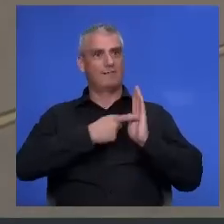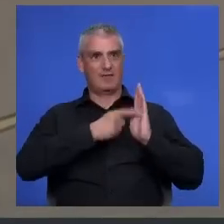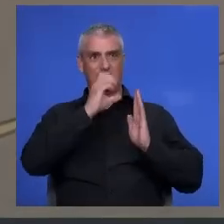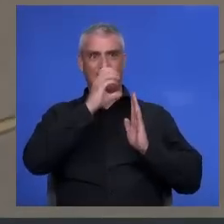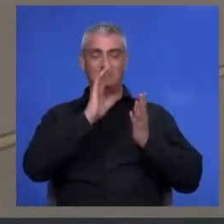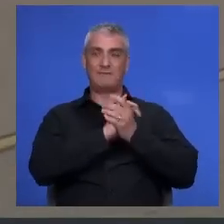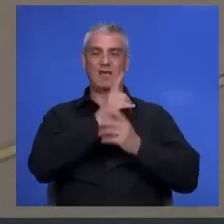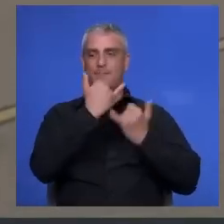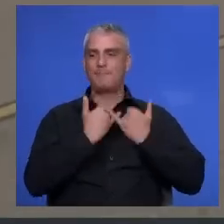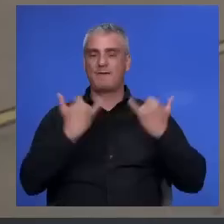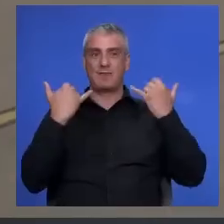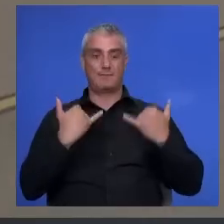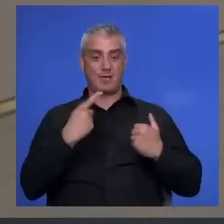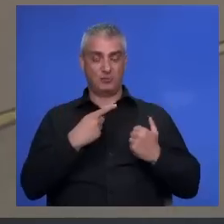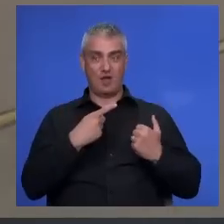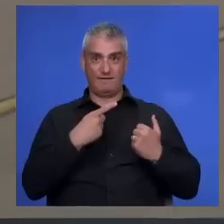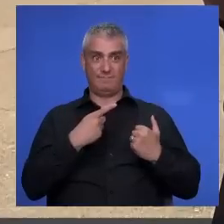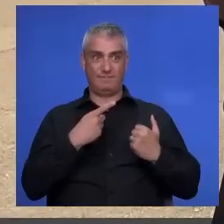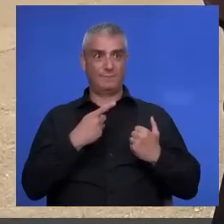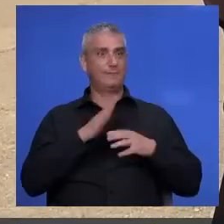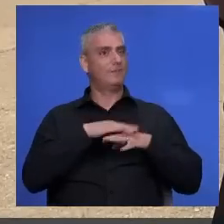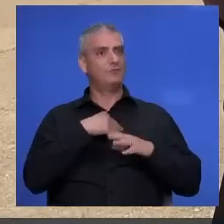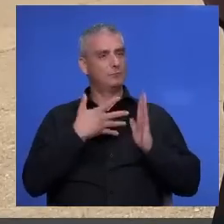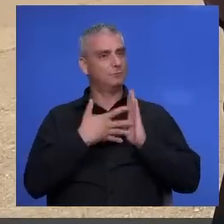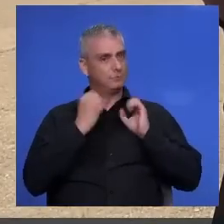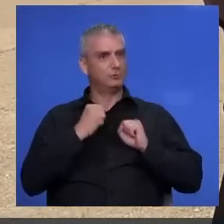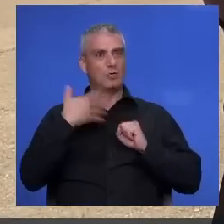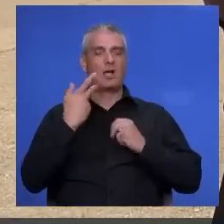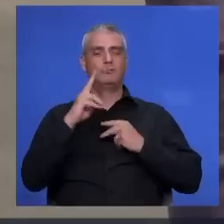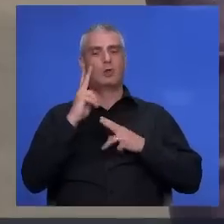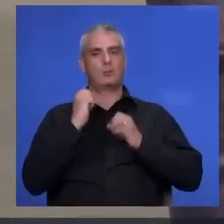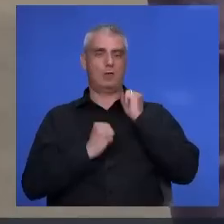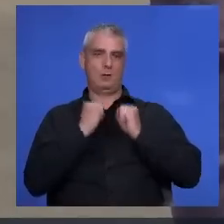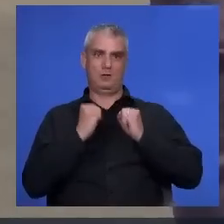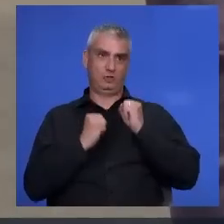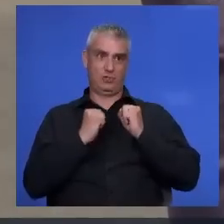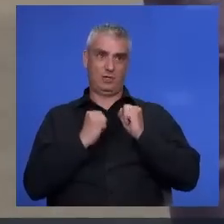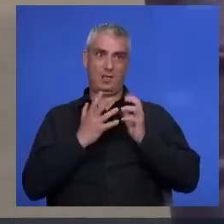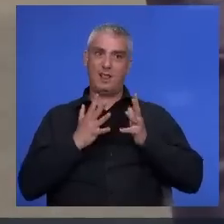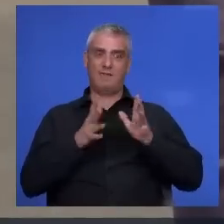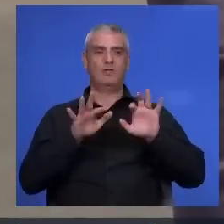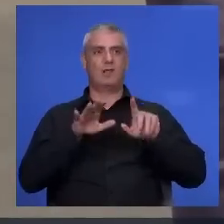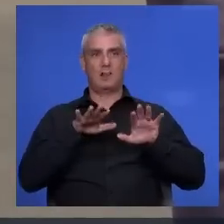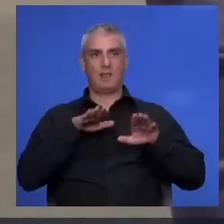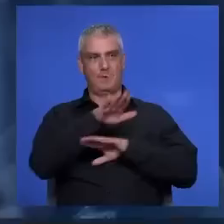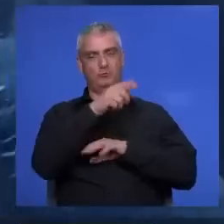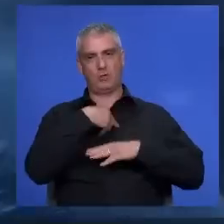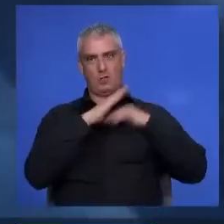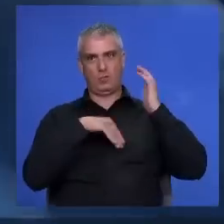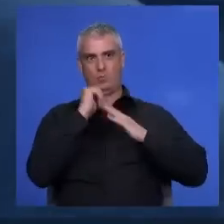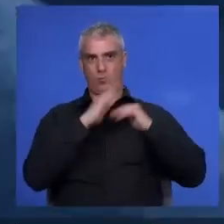וחבריו מפתחים בימים אלה. My job is to make sure that the aircraft that we're building is as hard as humanly possible to get